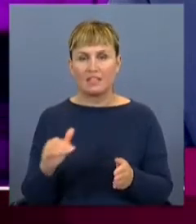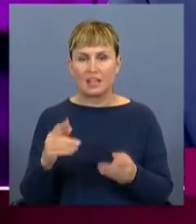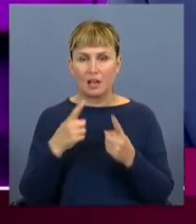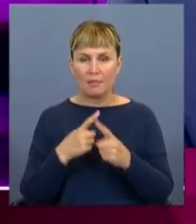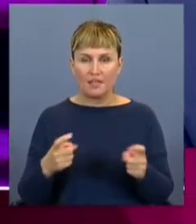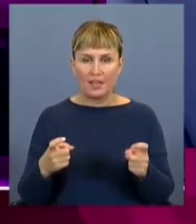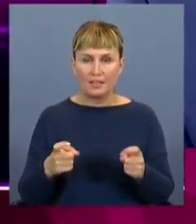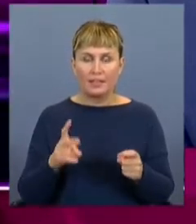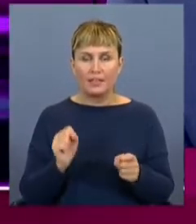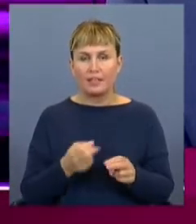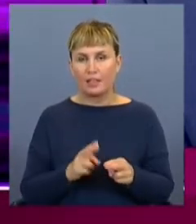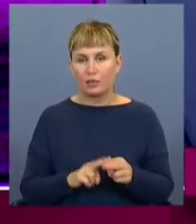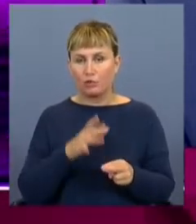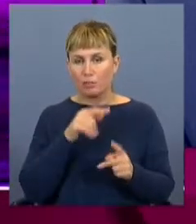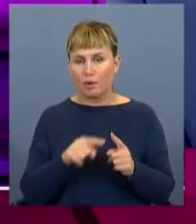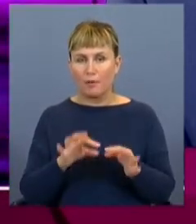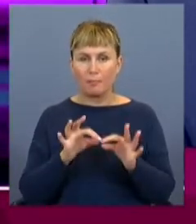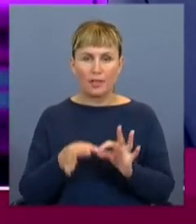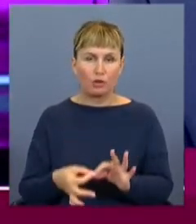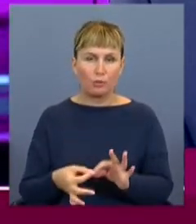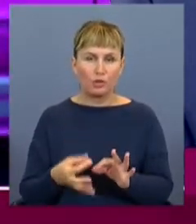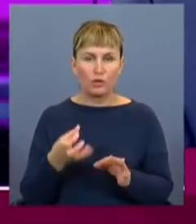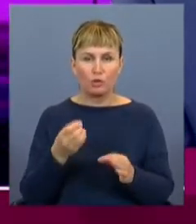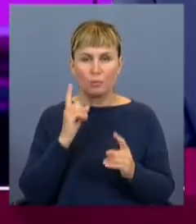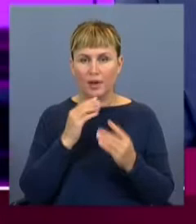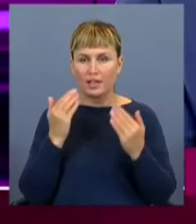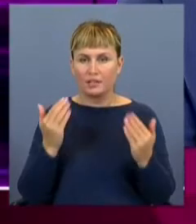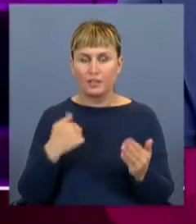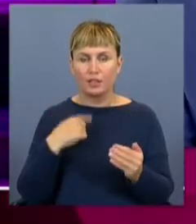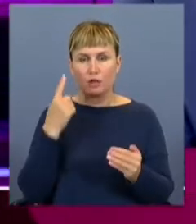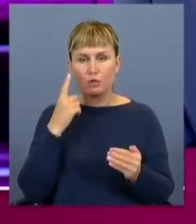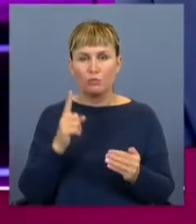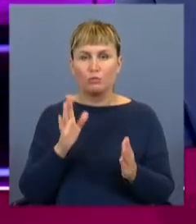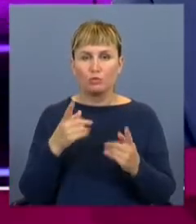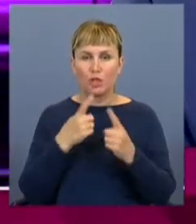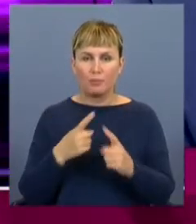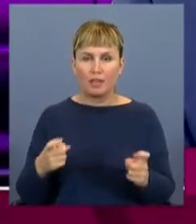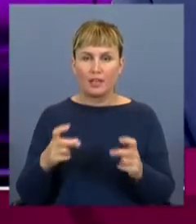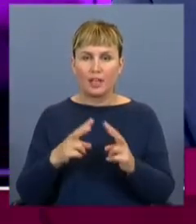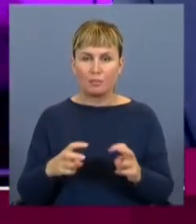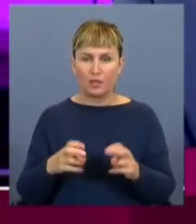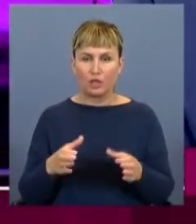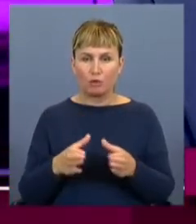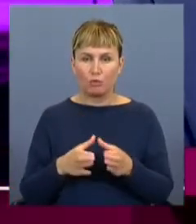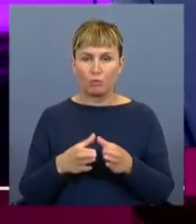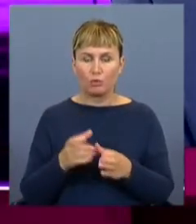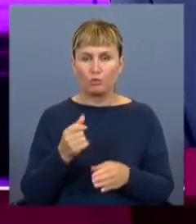объявление, и на текущий момент подробности еще неизвестны. Я думаю, они будут объявлены экспертной группой